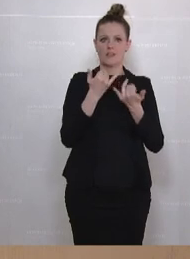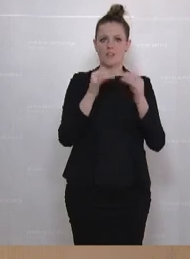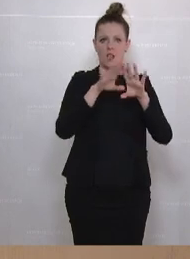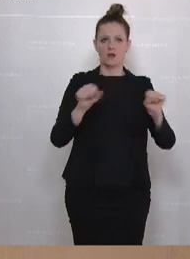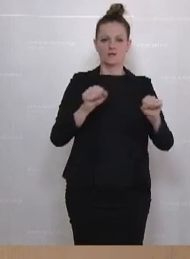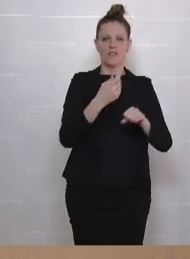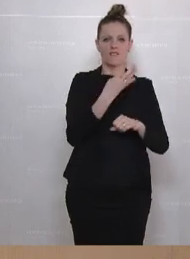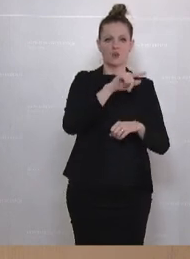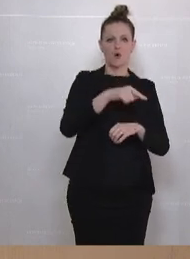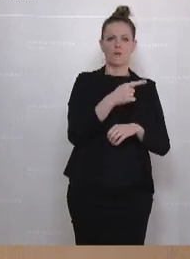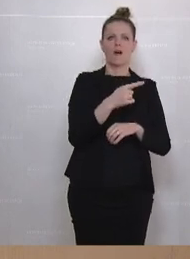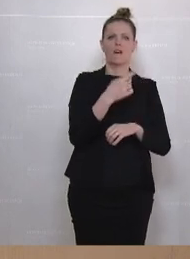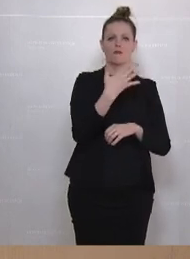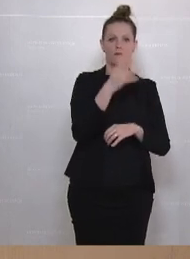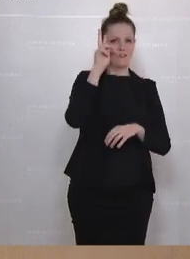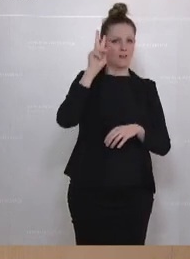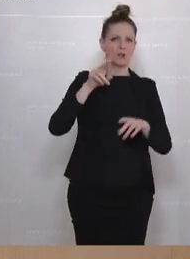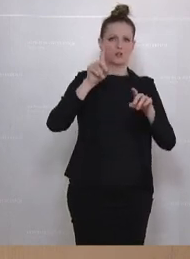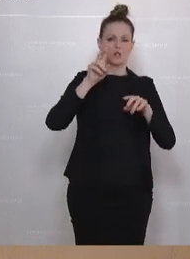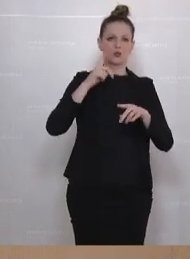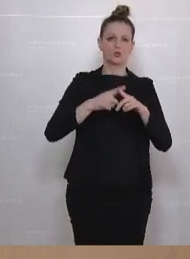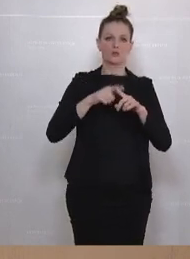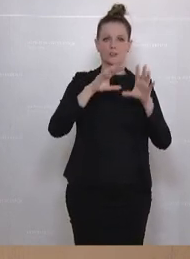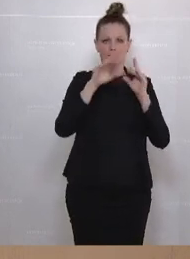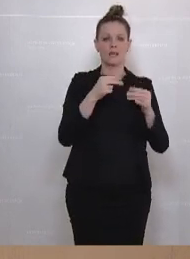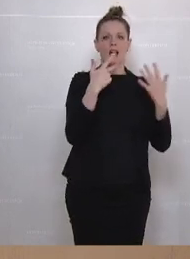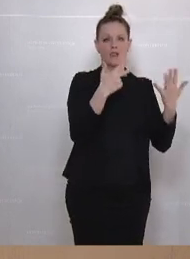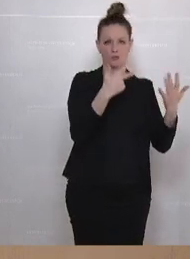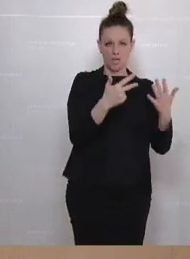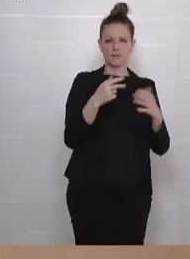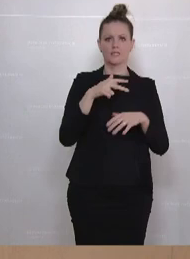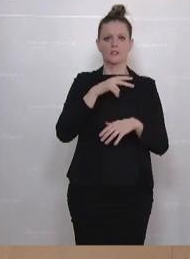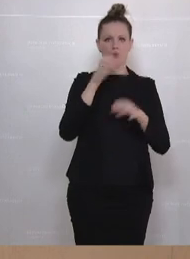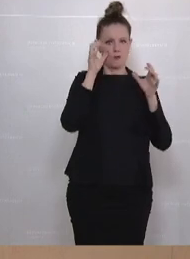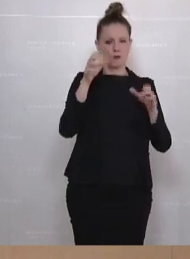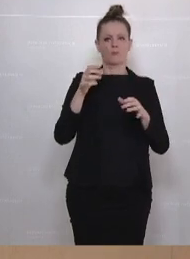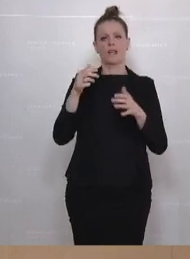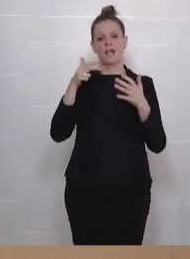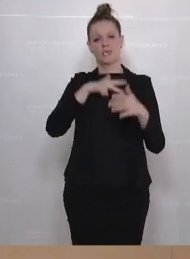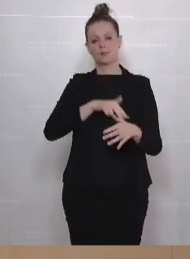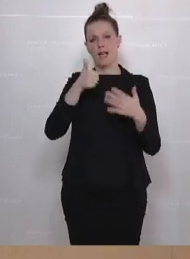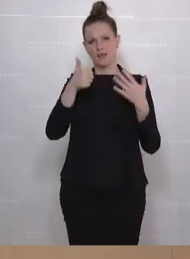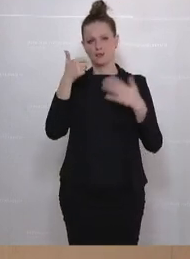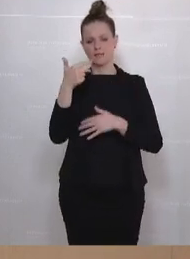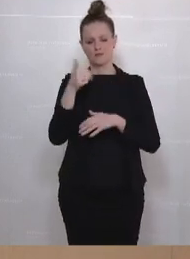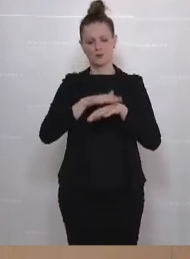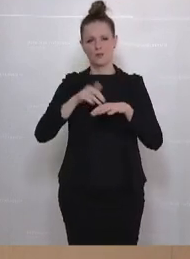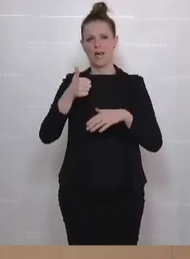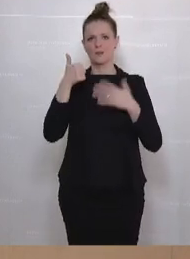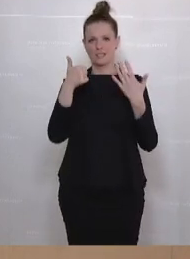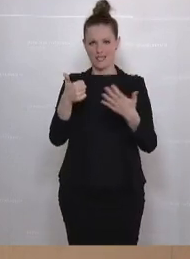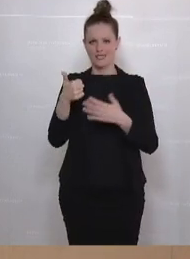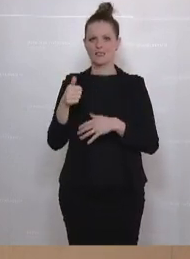vereinbart: 4,5 Widerstunden im gesamten ÖVP 88, SPÖ 61, FPÖ 50, Grüne